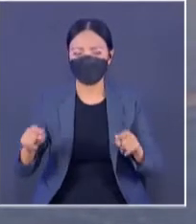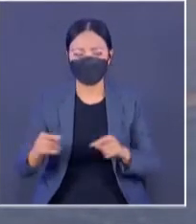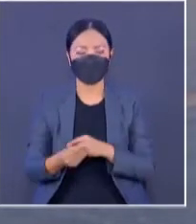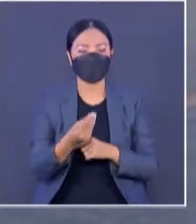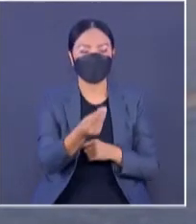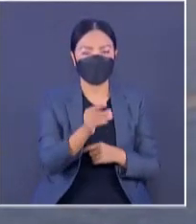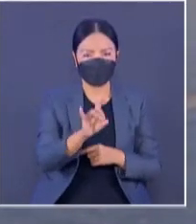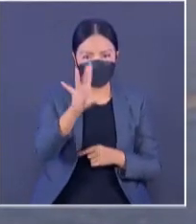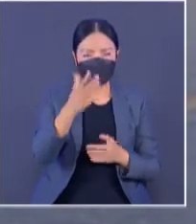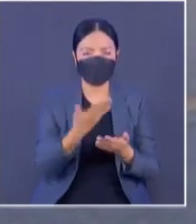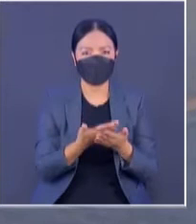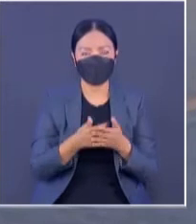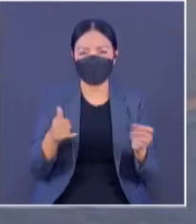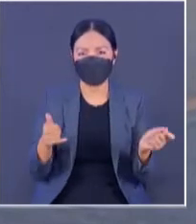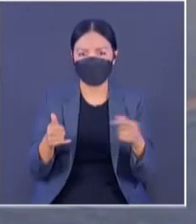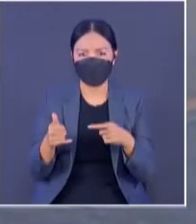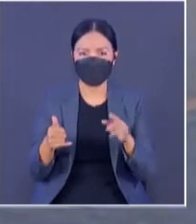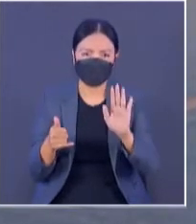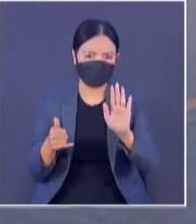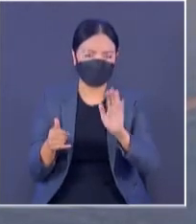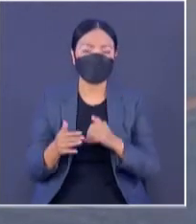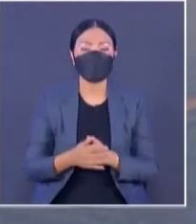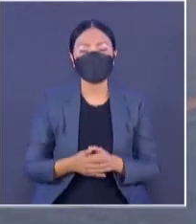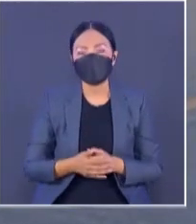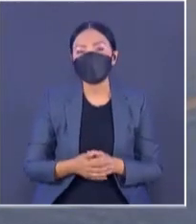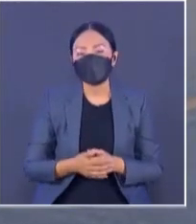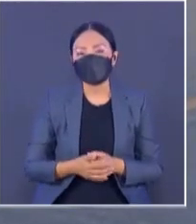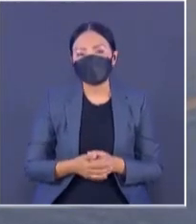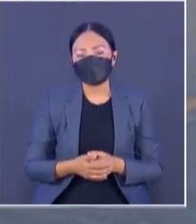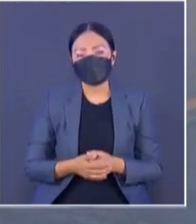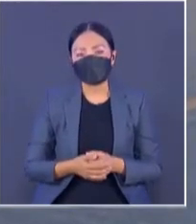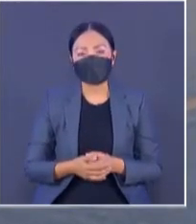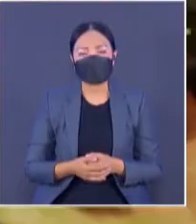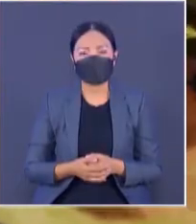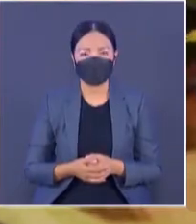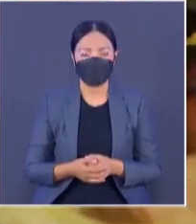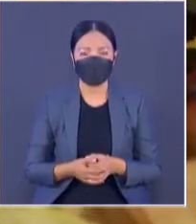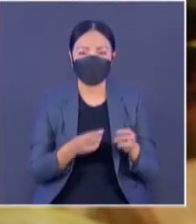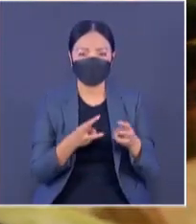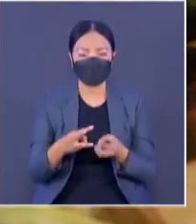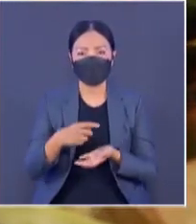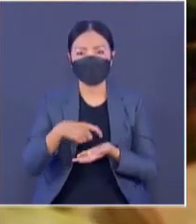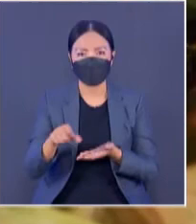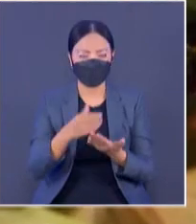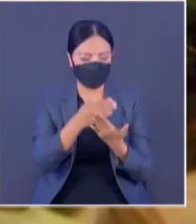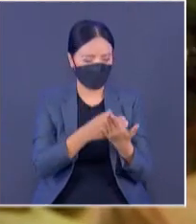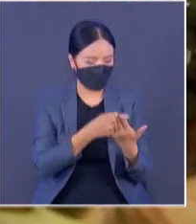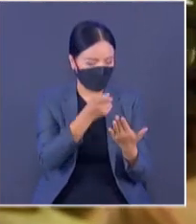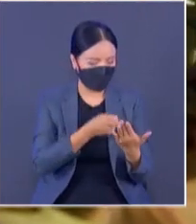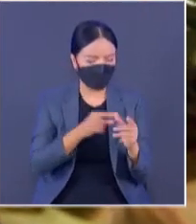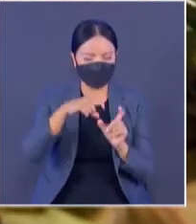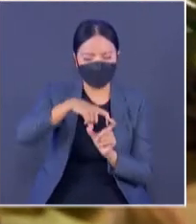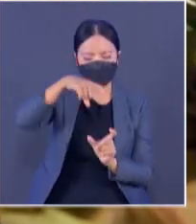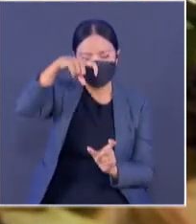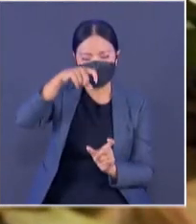เลขที่เท่านั้นส่วนการชำระเนี่ยสามารถที่จะจ่ายตามช่องทางที่แจ้งไว้ในบิลได้นะคะสรุปก็คือทางประปา